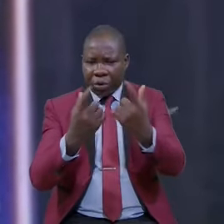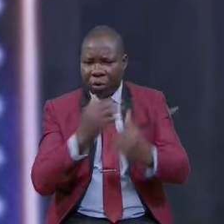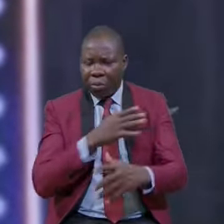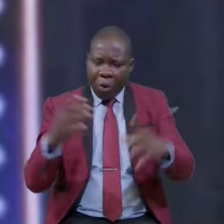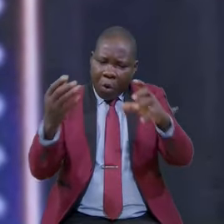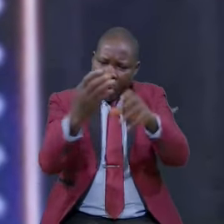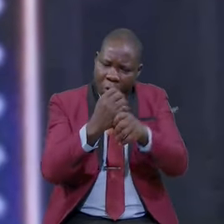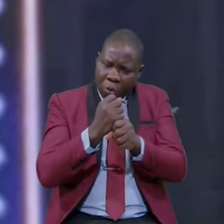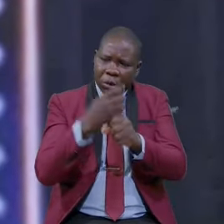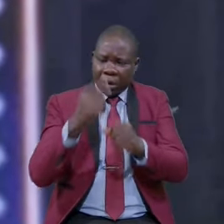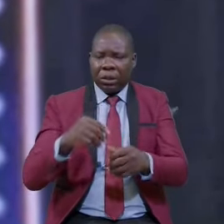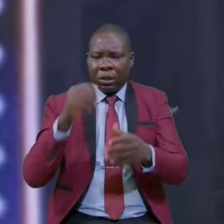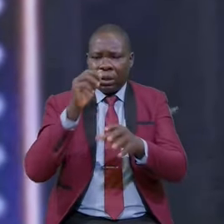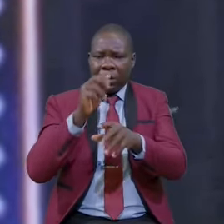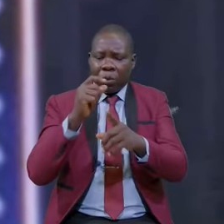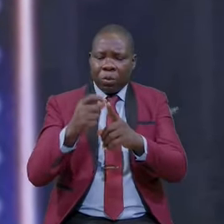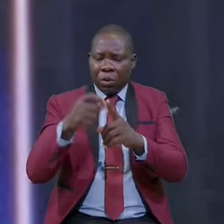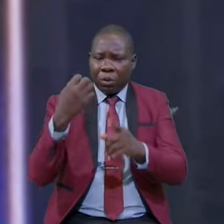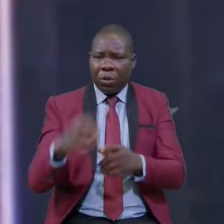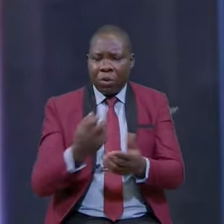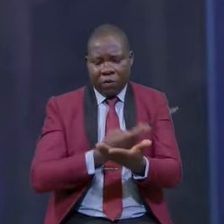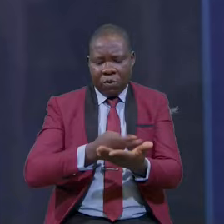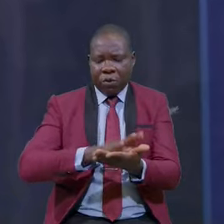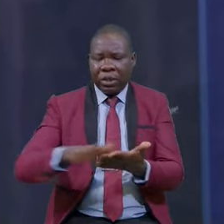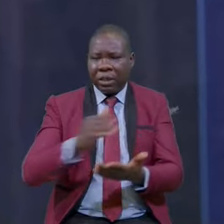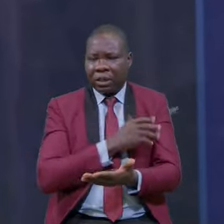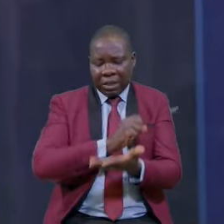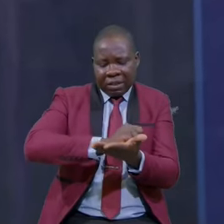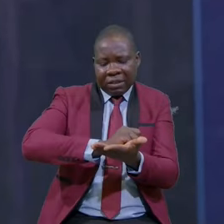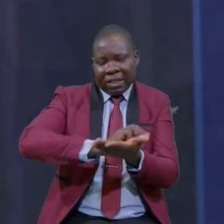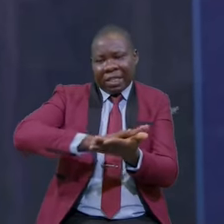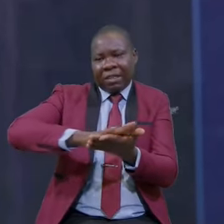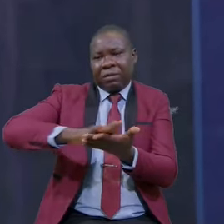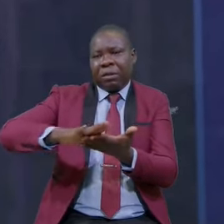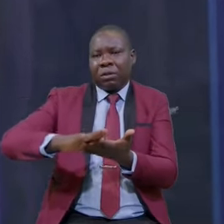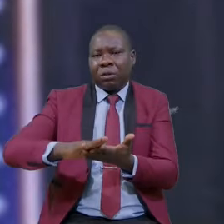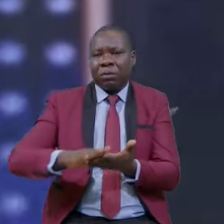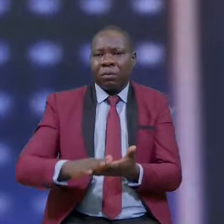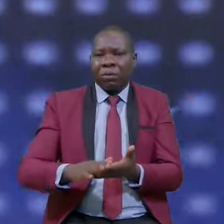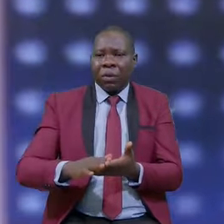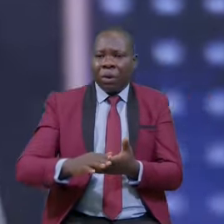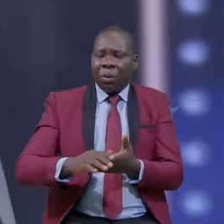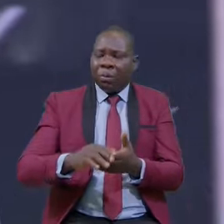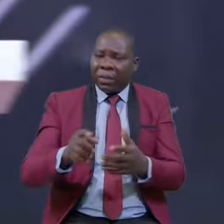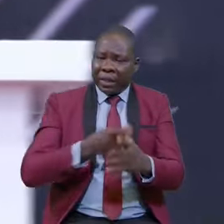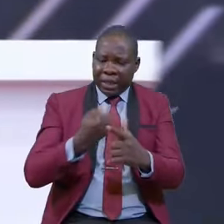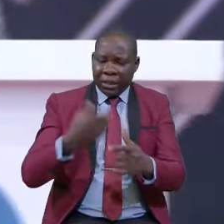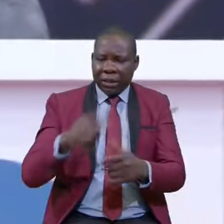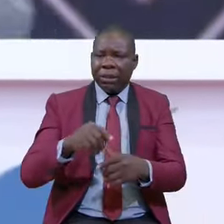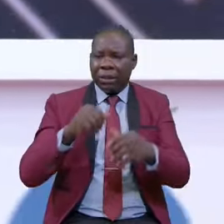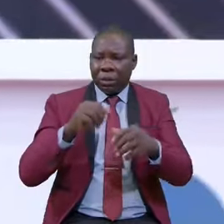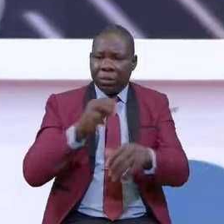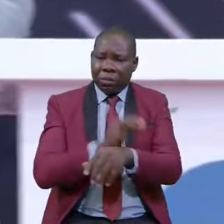de la sainteté. The ministry did not stop there because Jesus